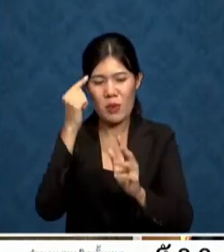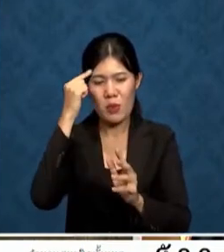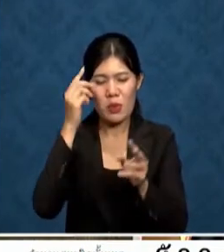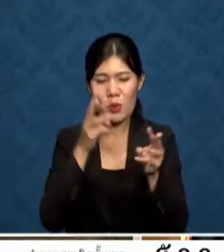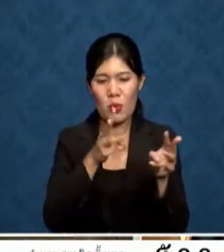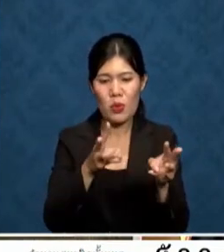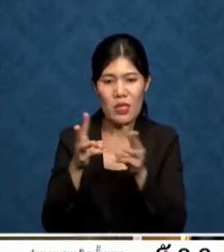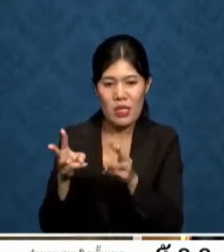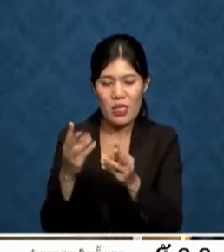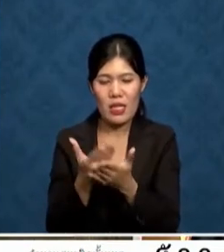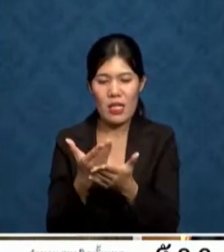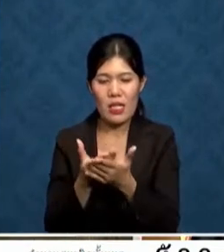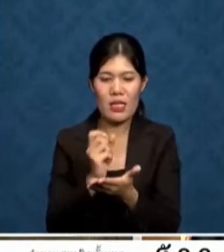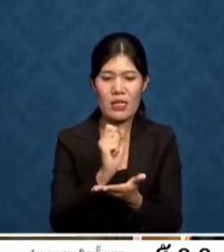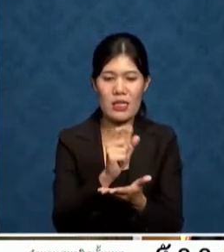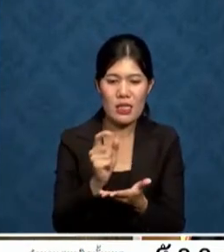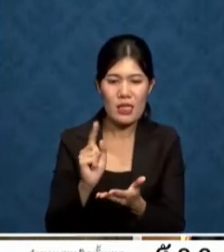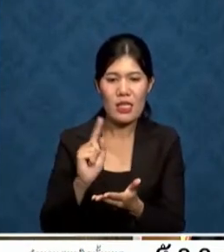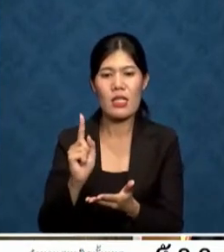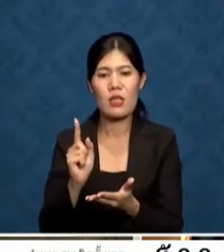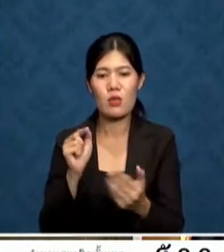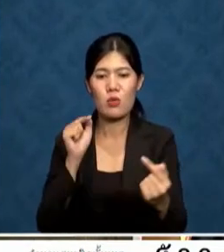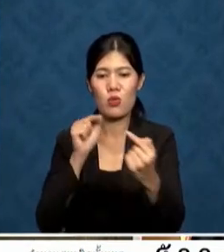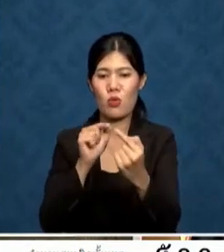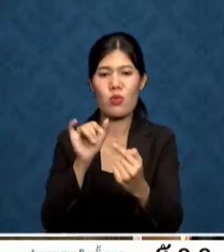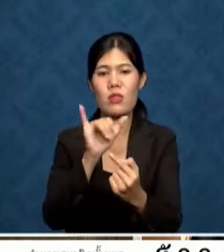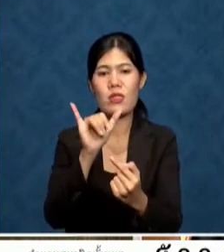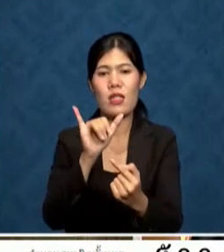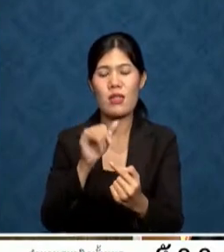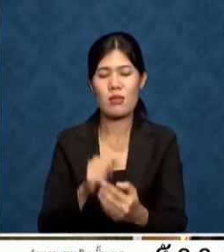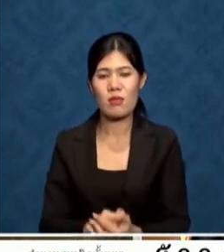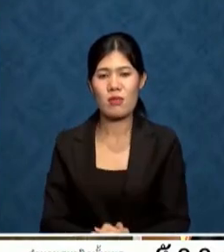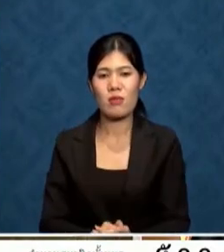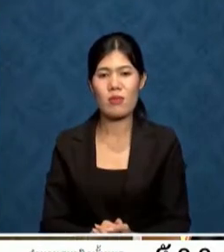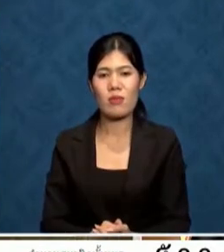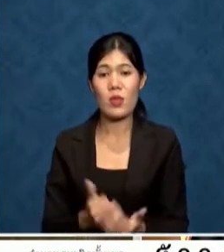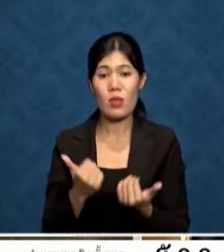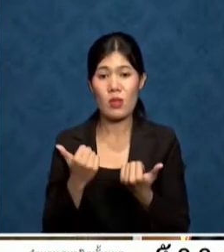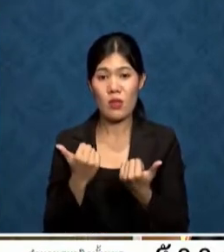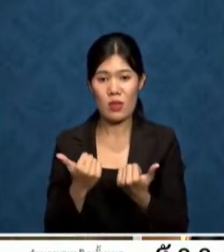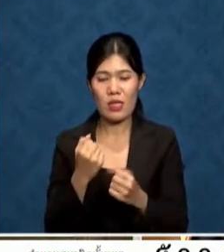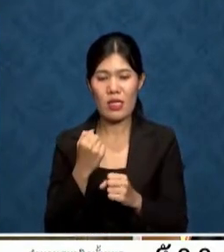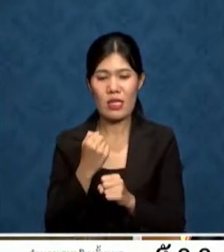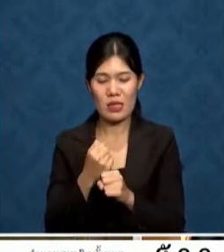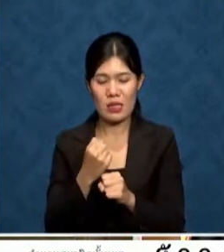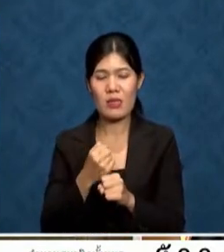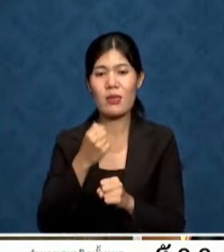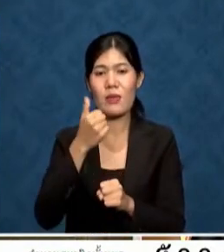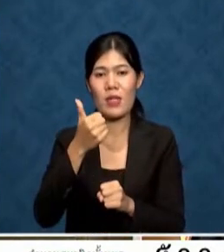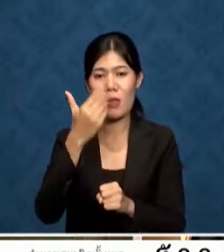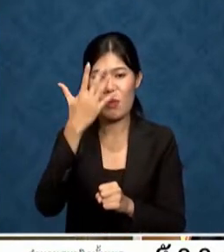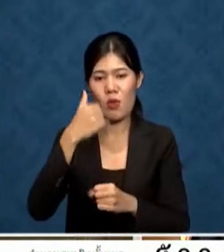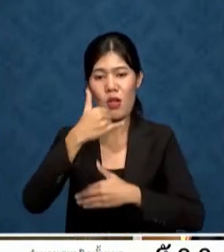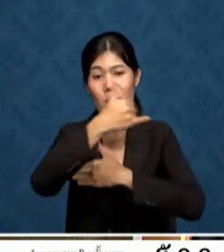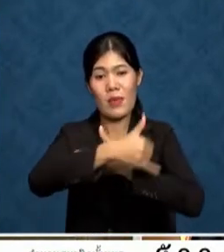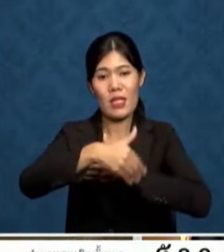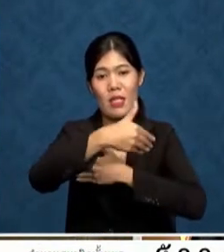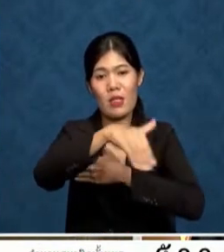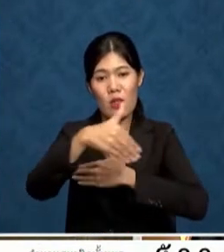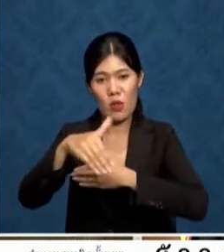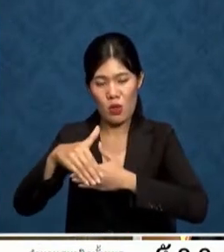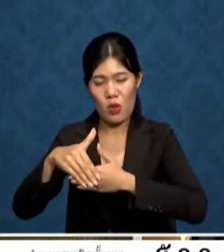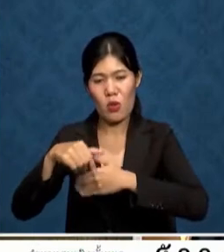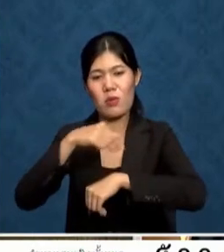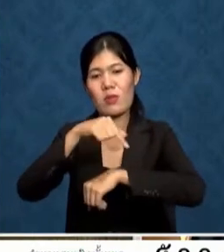ถูกนะครับเรื่องนี้มันยังไม่สายเกินไปนะครับเพราะประเทศอื่นที่เขาสำเร็จด้านซอพเขาก็ใช้